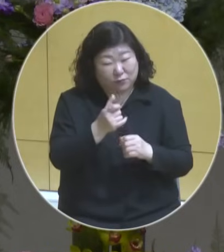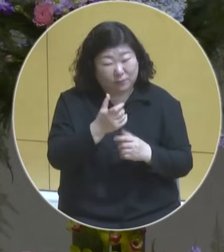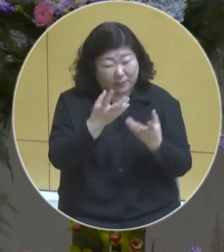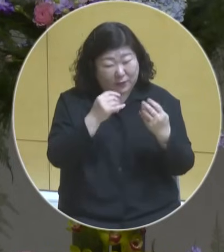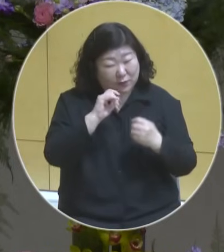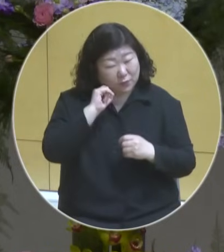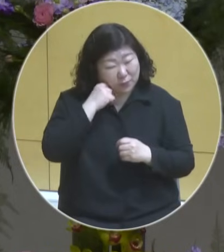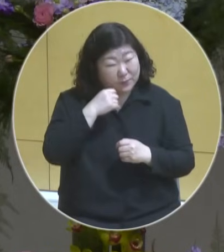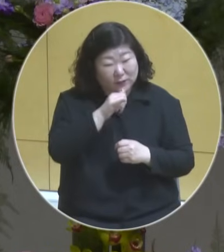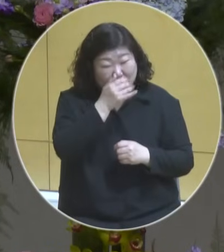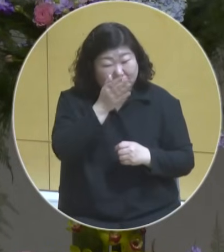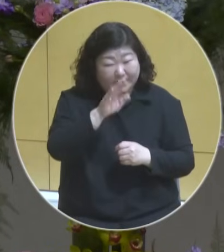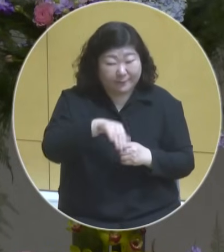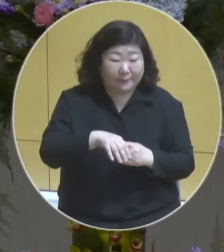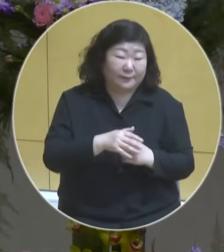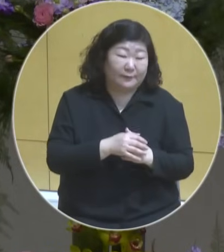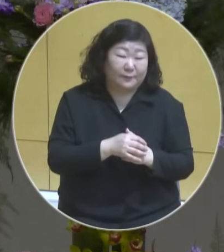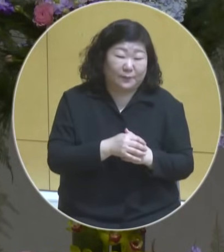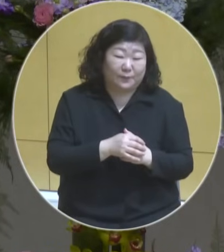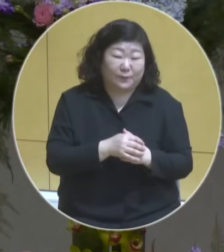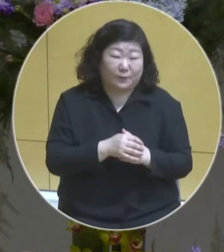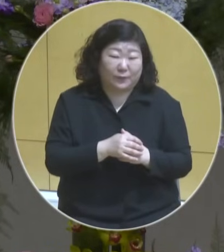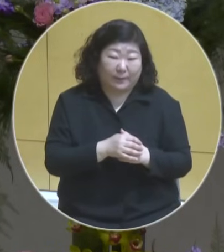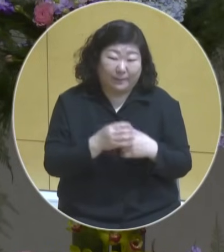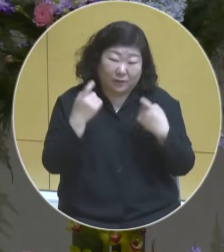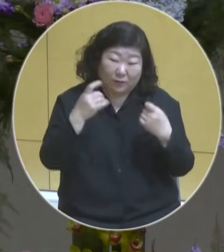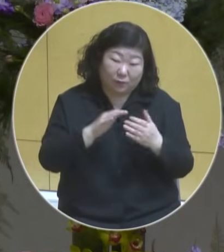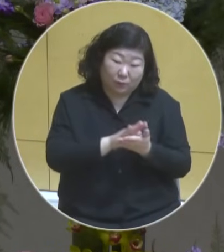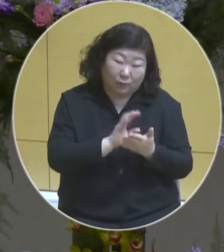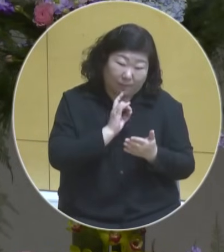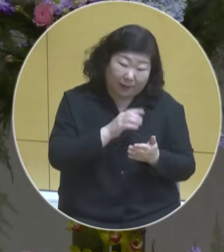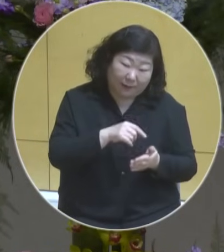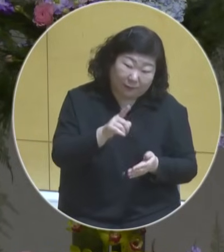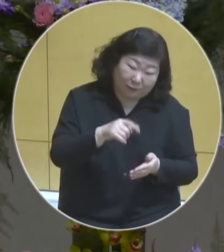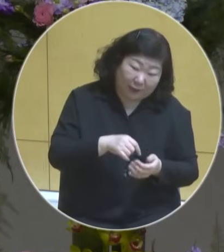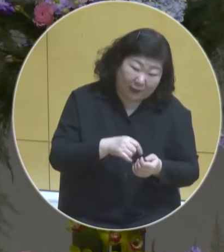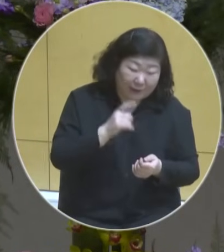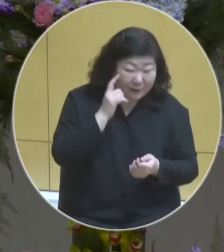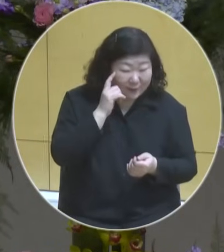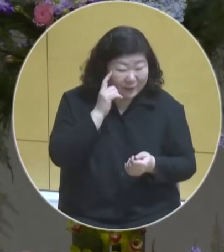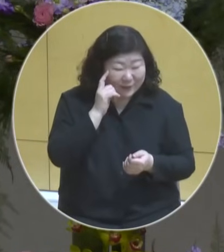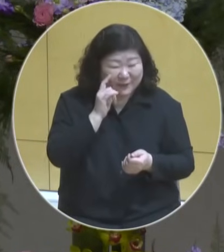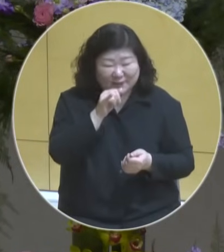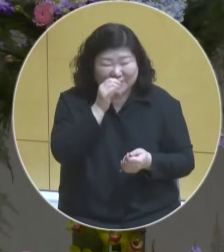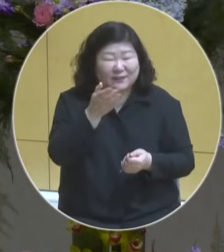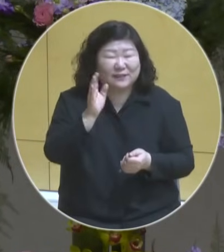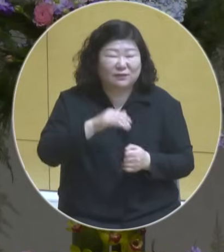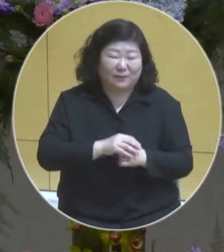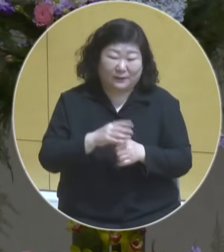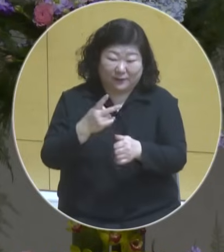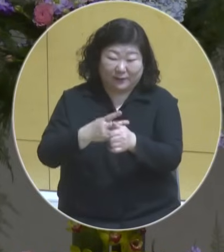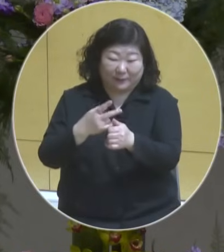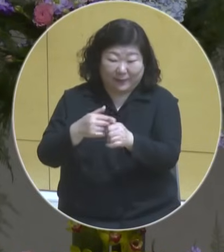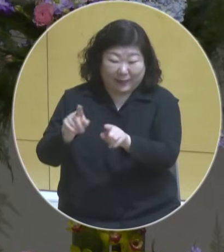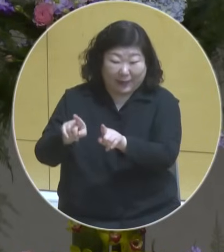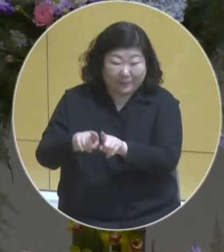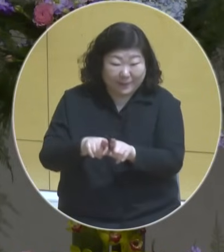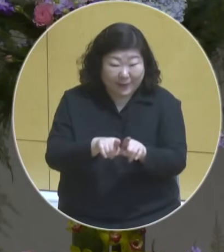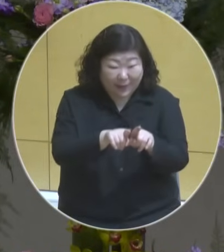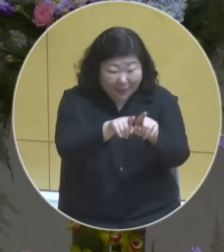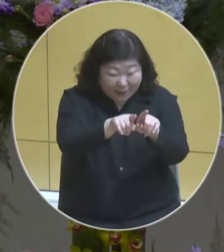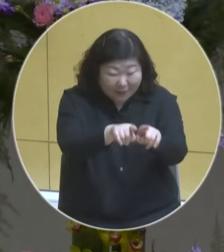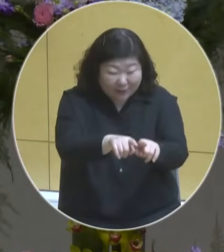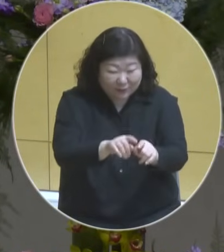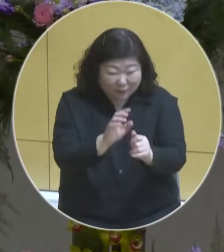있었고 또 뭐 다른 여러 가지 뭐 예행 가는 거 아닌가 그렇게 했는데 우리 선생님들이 함께 가서 돌보고 우리 교육자들이 함께